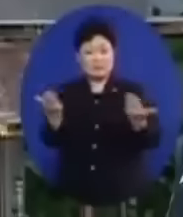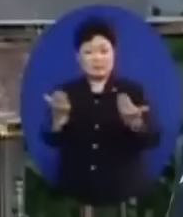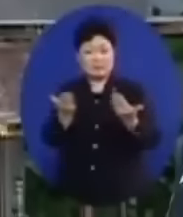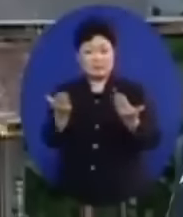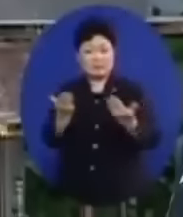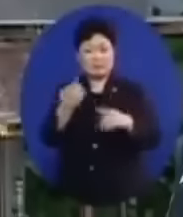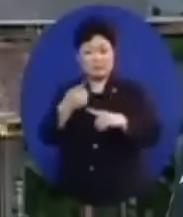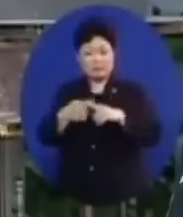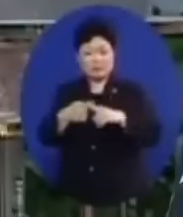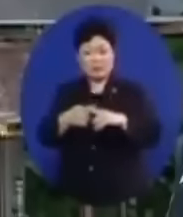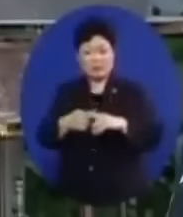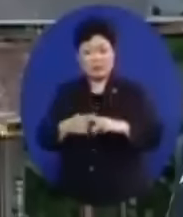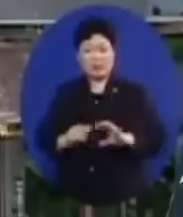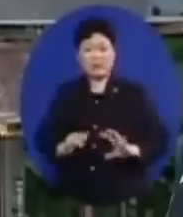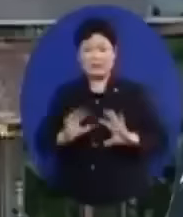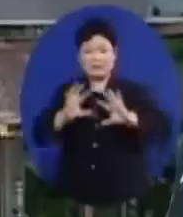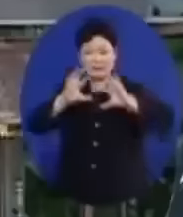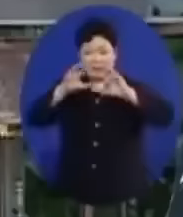지구를